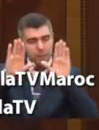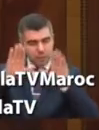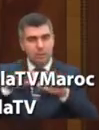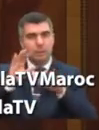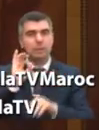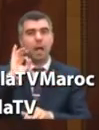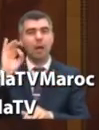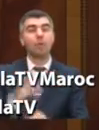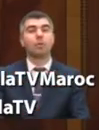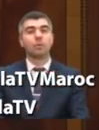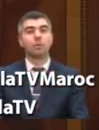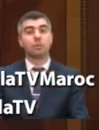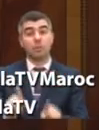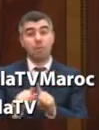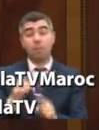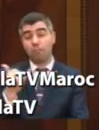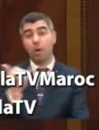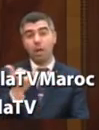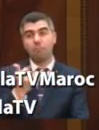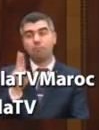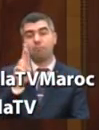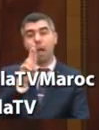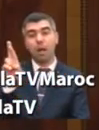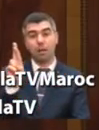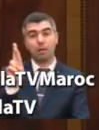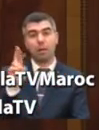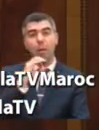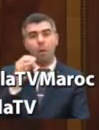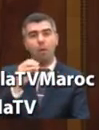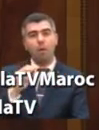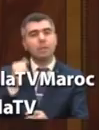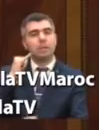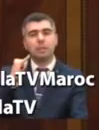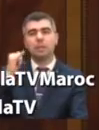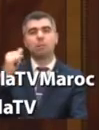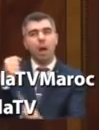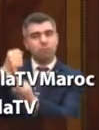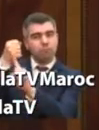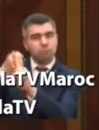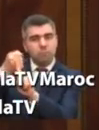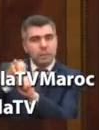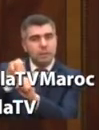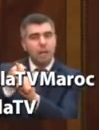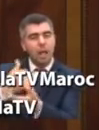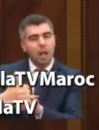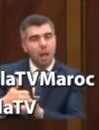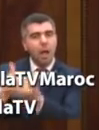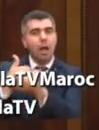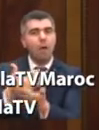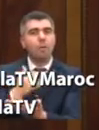هذا الموقف من جلالة الملك، إضافة إلى كل المواقف التي